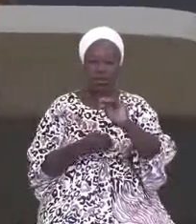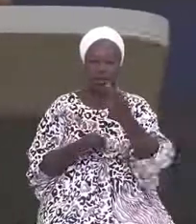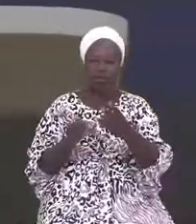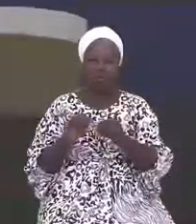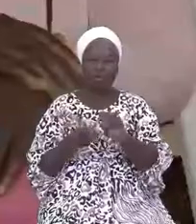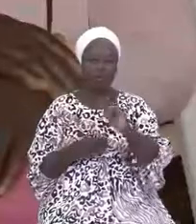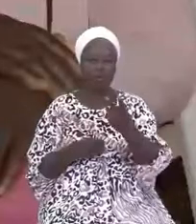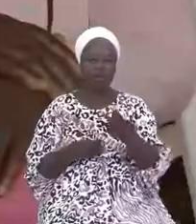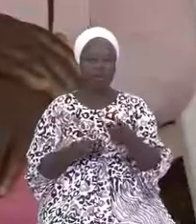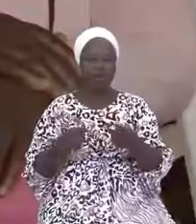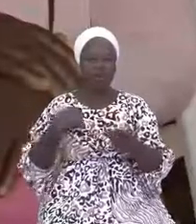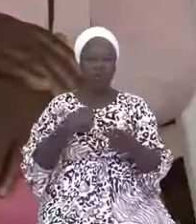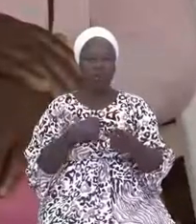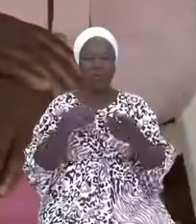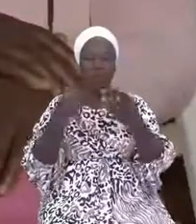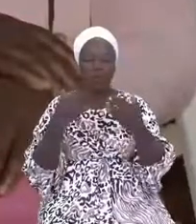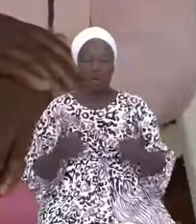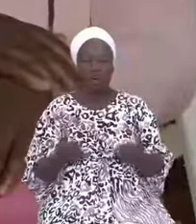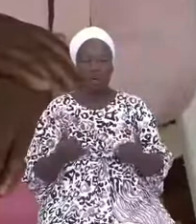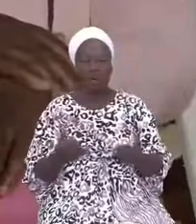nous aimons maintenant tout le monde.